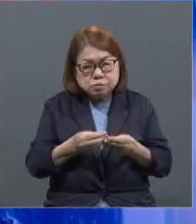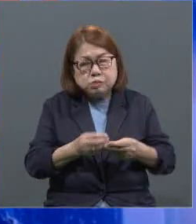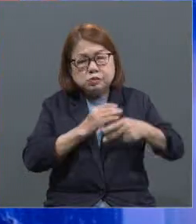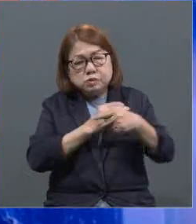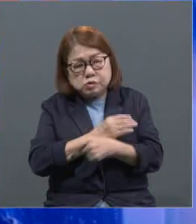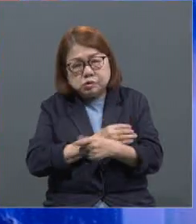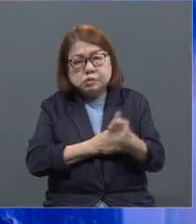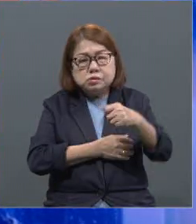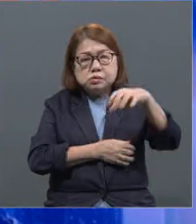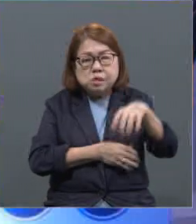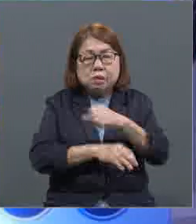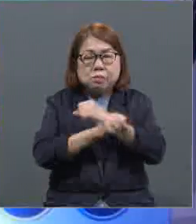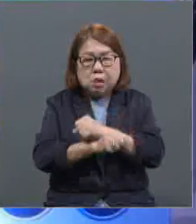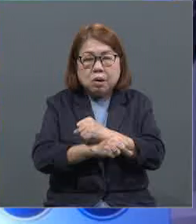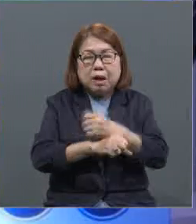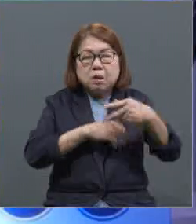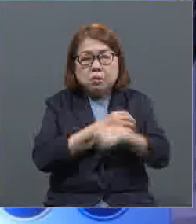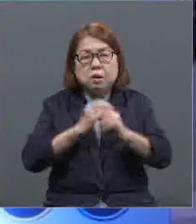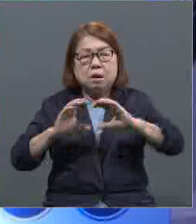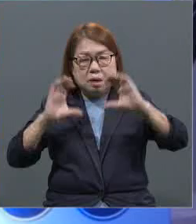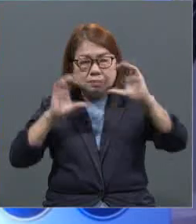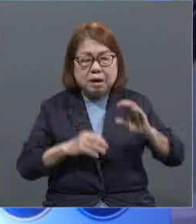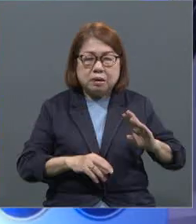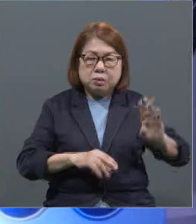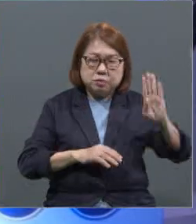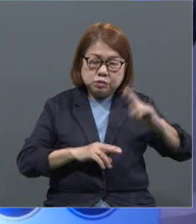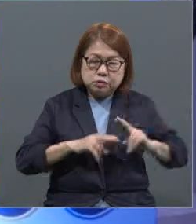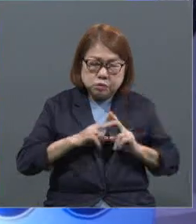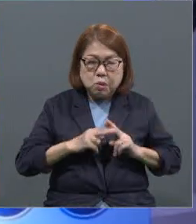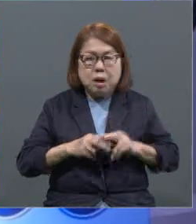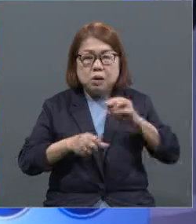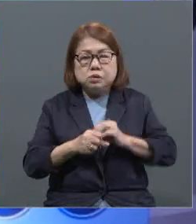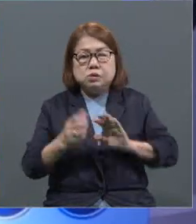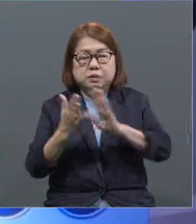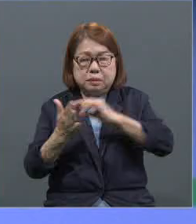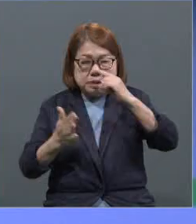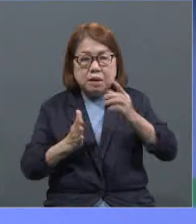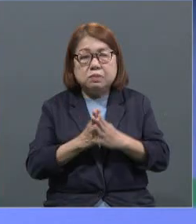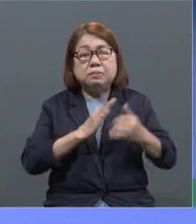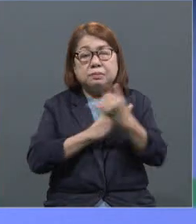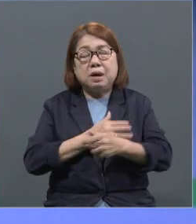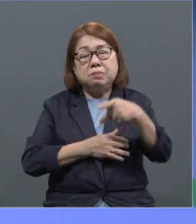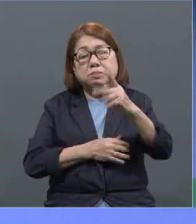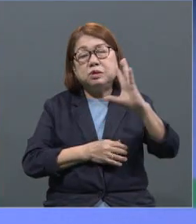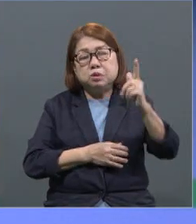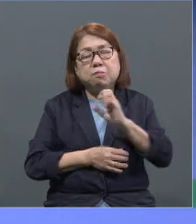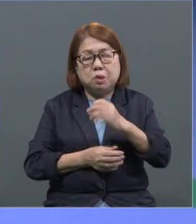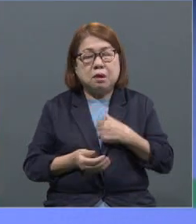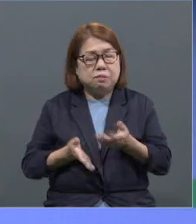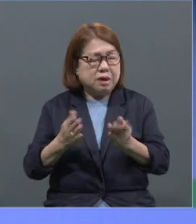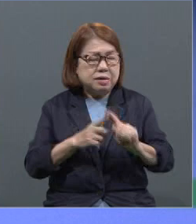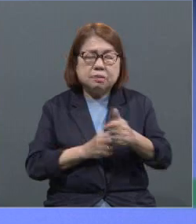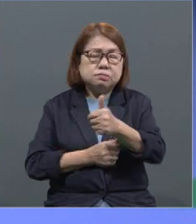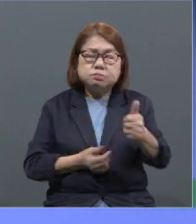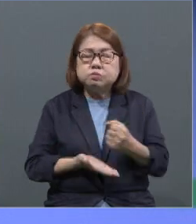องค์กรต่อต้านการทุจริตภาครัฐภาคเอกชนทั้งในและต่างประเทศซึ่งปปชก็ย้ำด้วยว่าพร้อมสนับสนุนทุกภาคส่วนเพื่อ